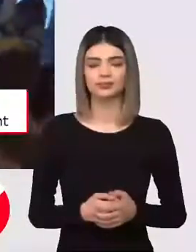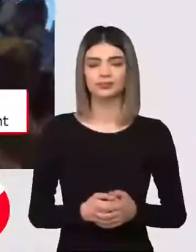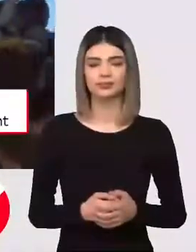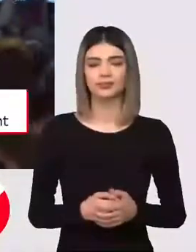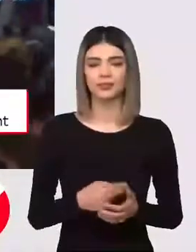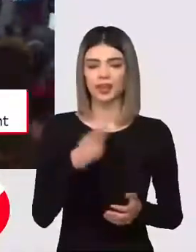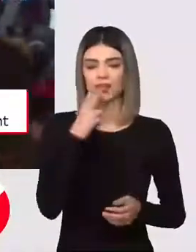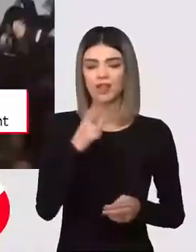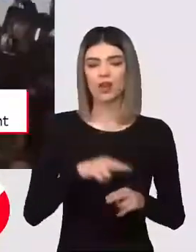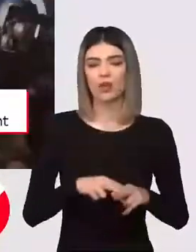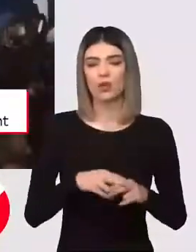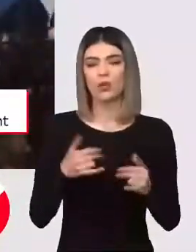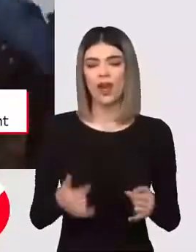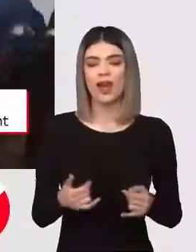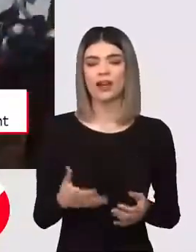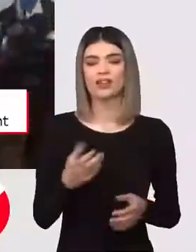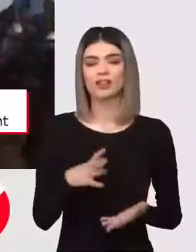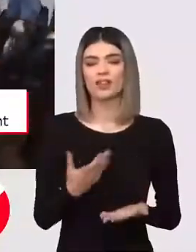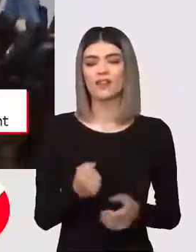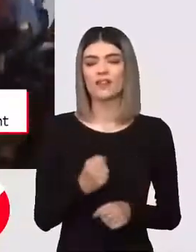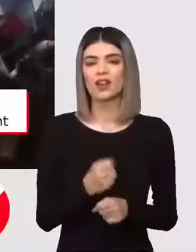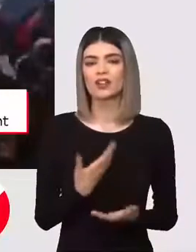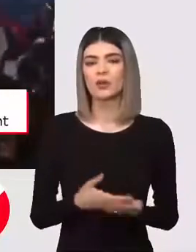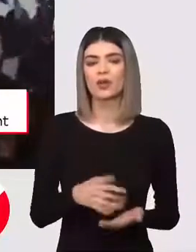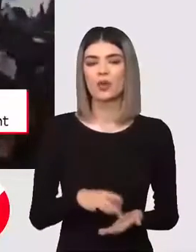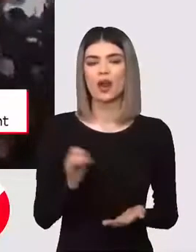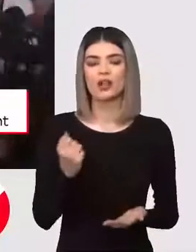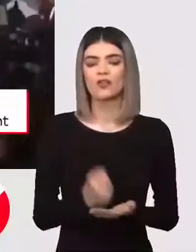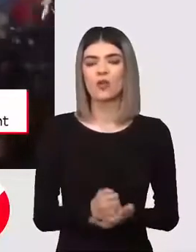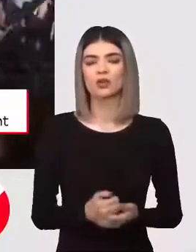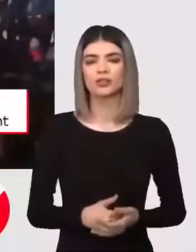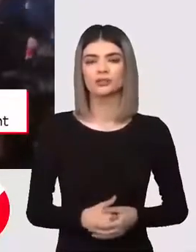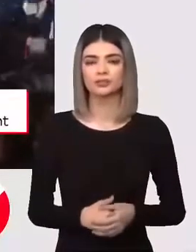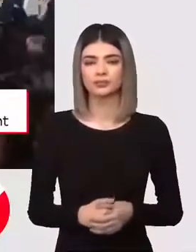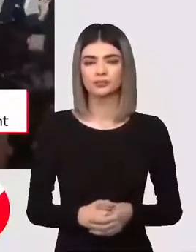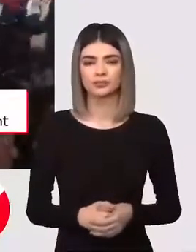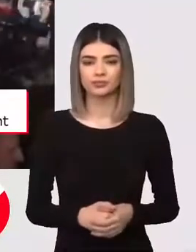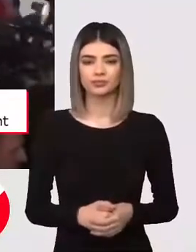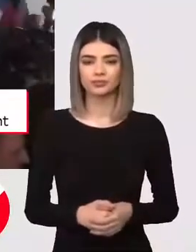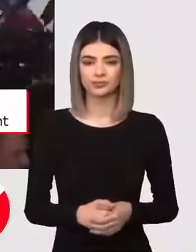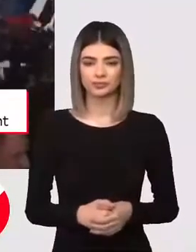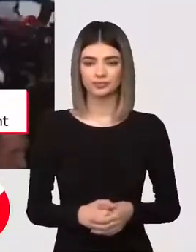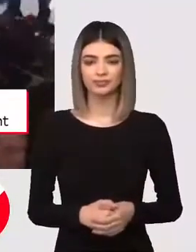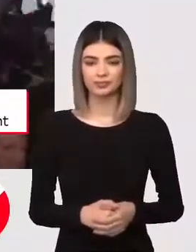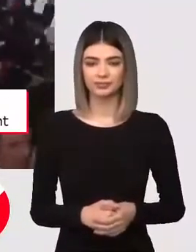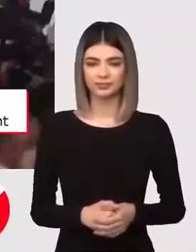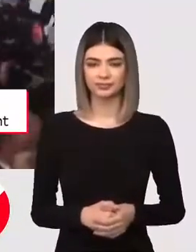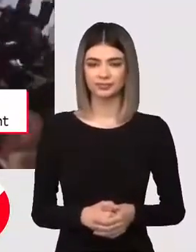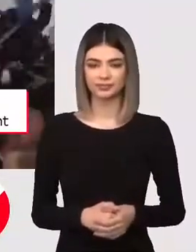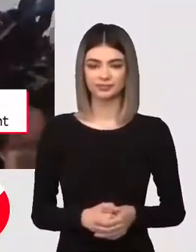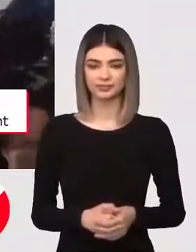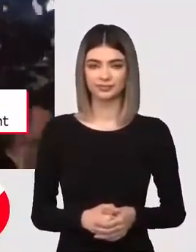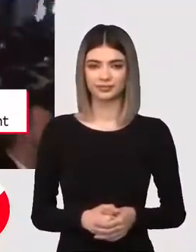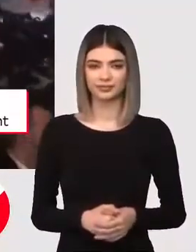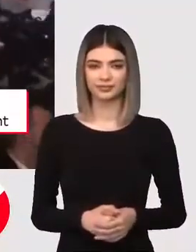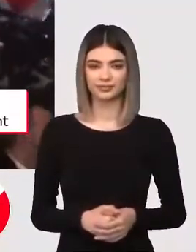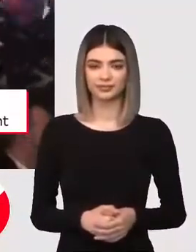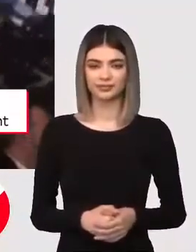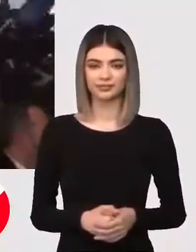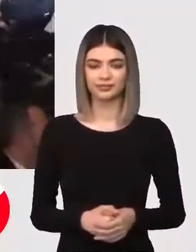să vedem cu ce va rămâne Emmanuel Macron după aceste alegeri. Marcela, îți mulțumesc pentru informații.